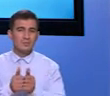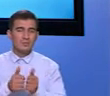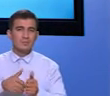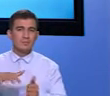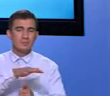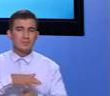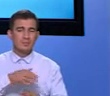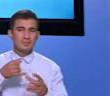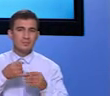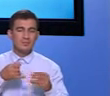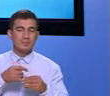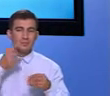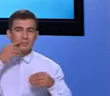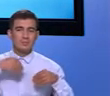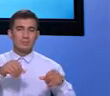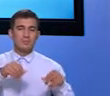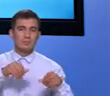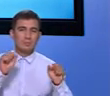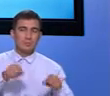bo'lgan unumdor yerlarni